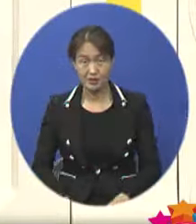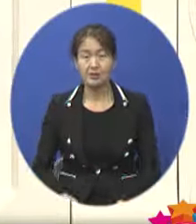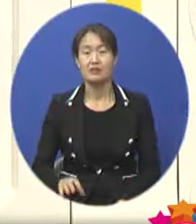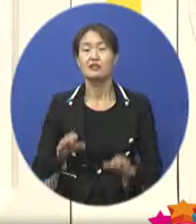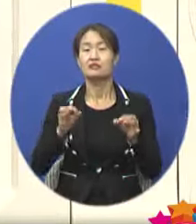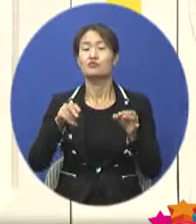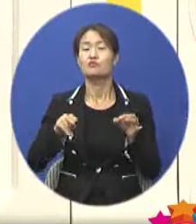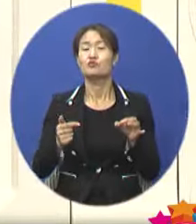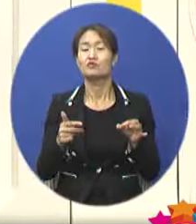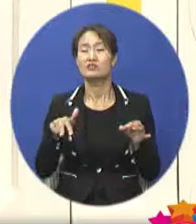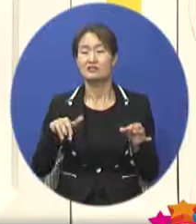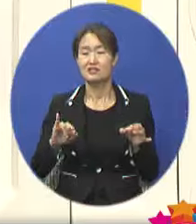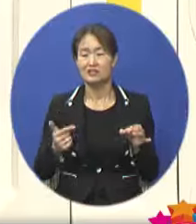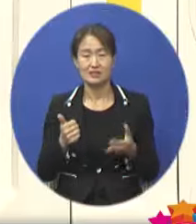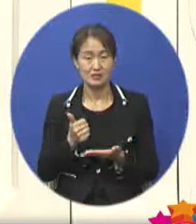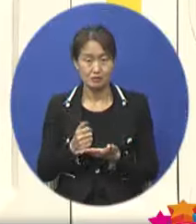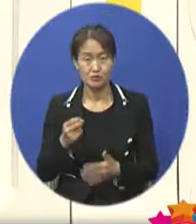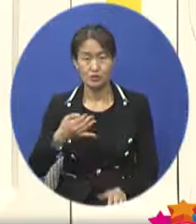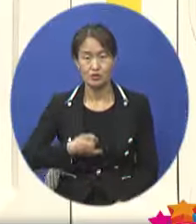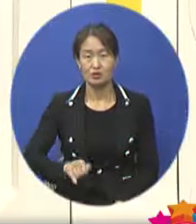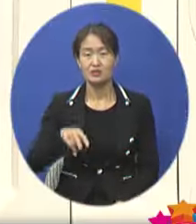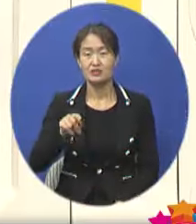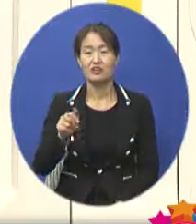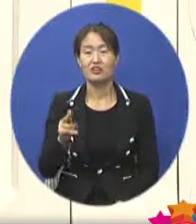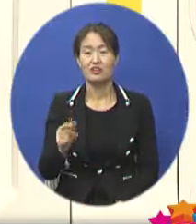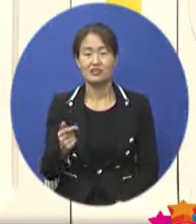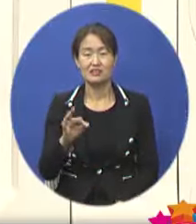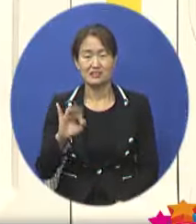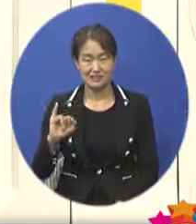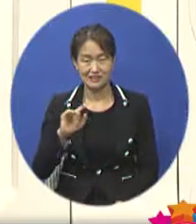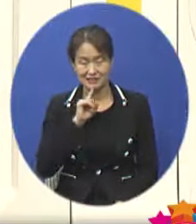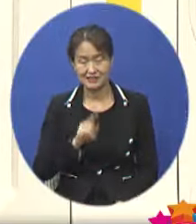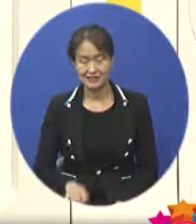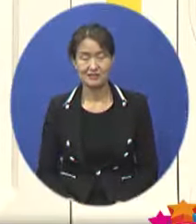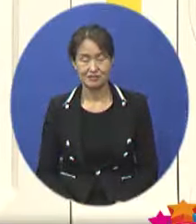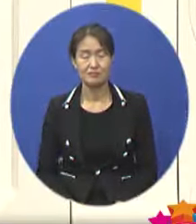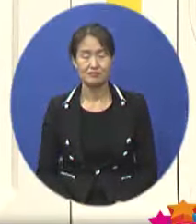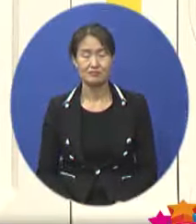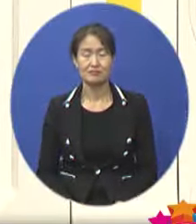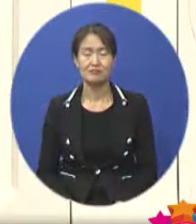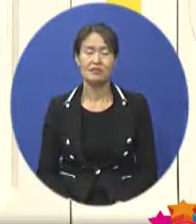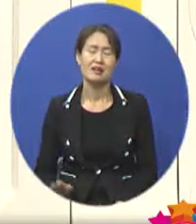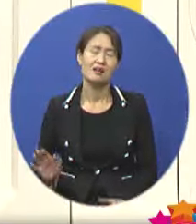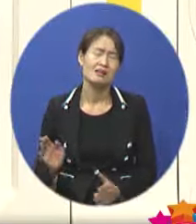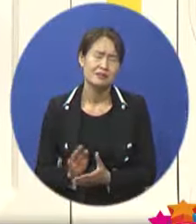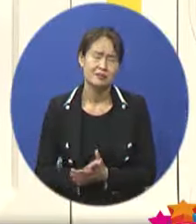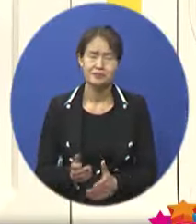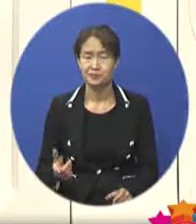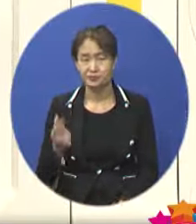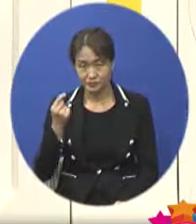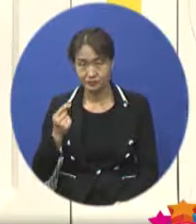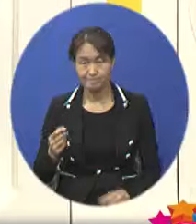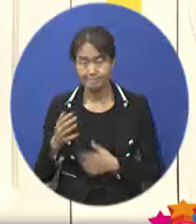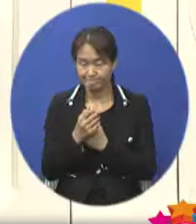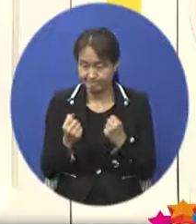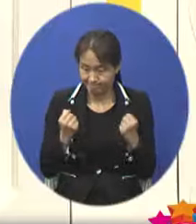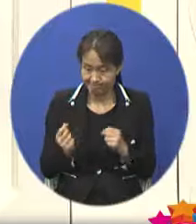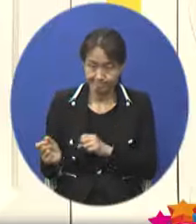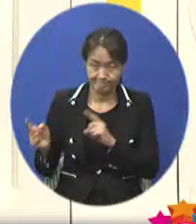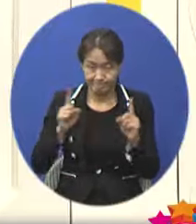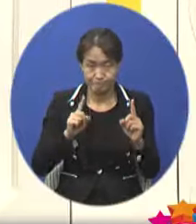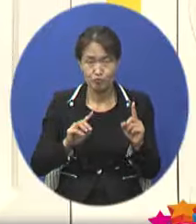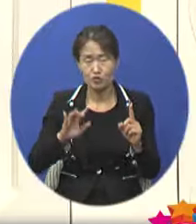김윤진님. 그렇죠. 그리고 딸이 서연이. 예. 아, 서연이. 예. 서연이. 아, 맞아요. 예. 제가 예쁘다고 했어요. 아유, 빨리 저 케이하셔서 전화